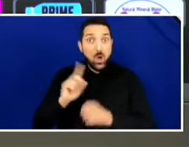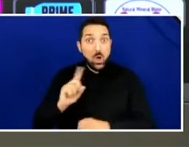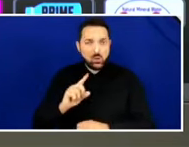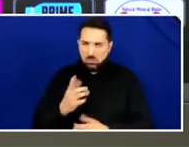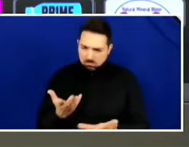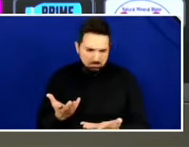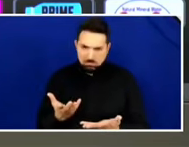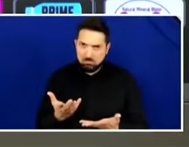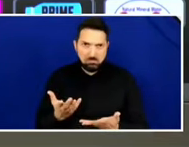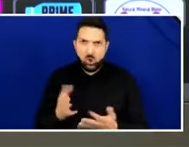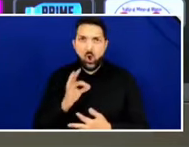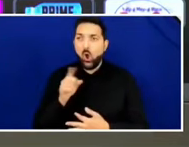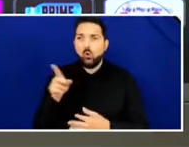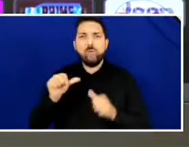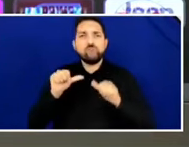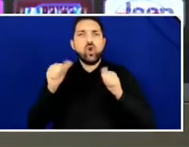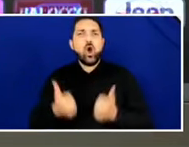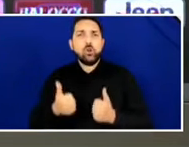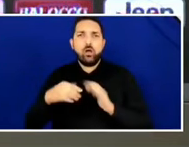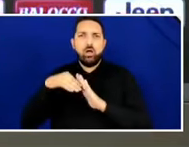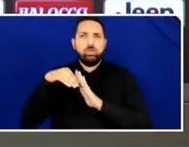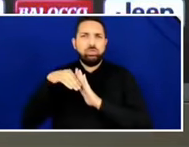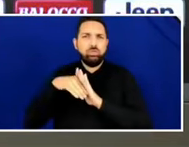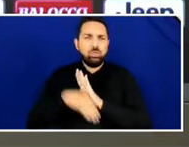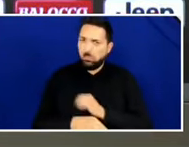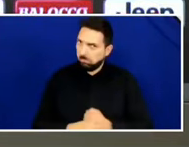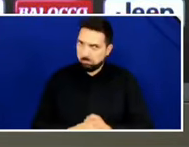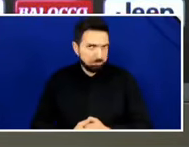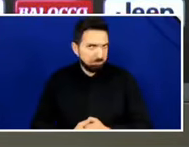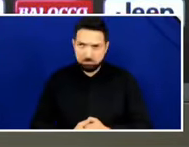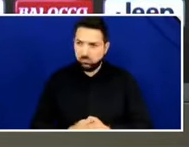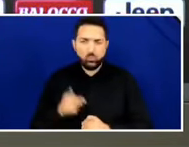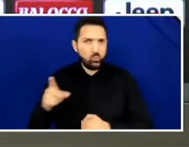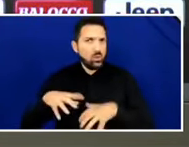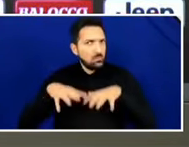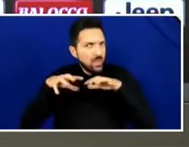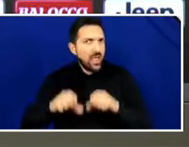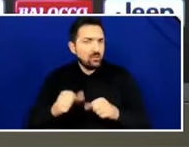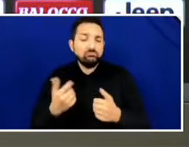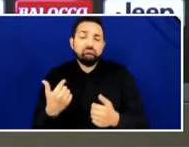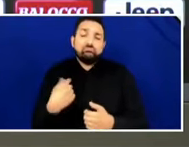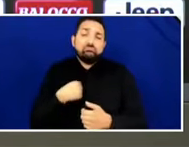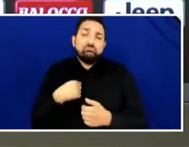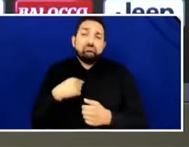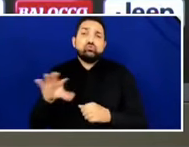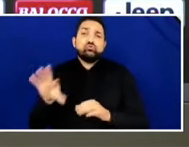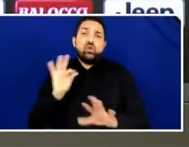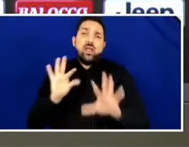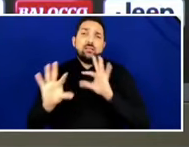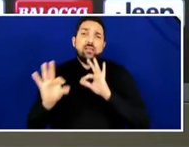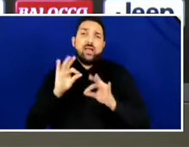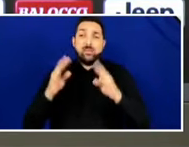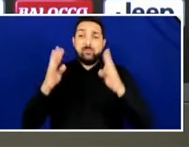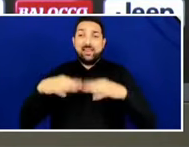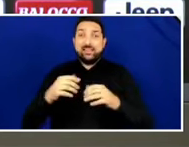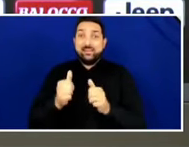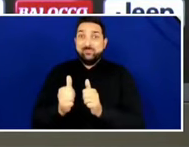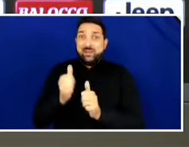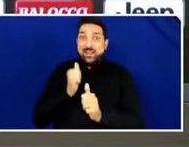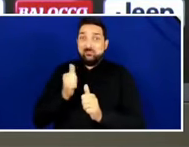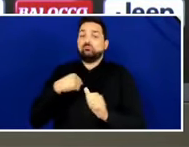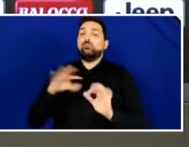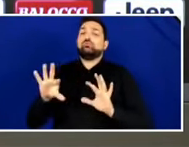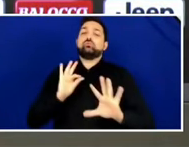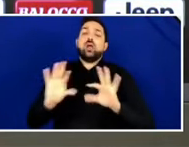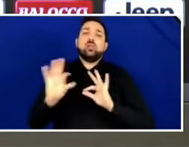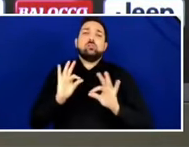di di impegno negli allenamenti sono scelte che faccio prima di una partita e